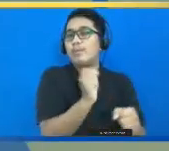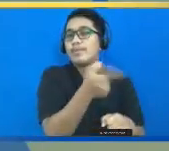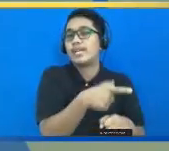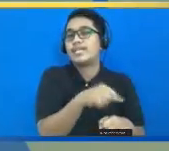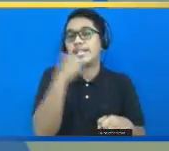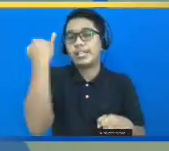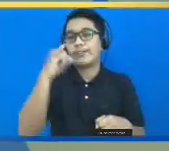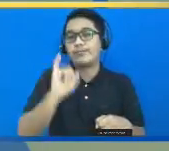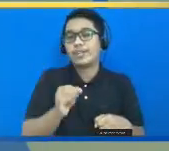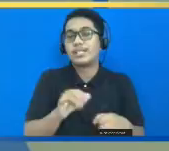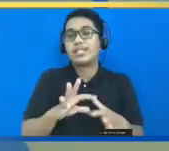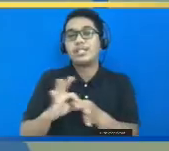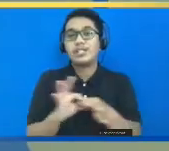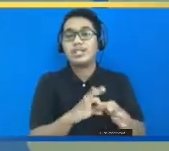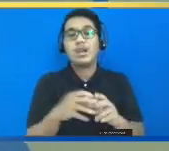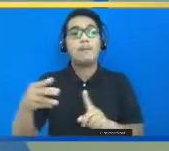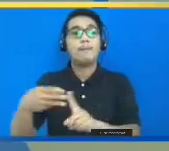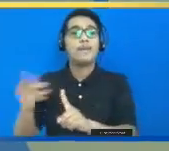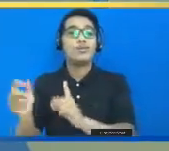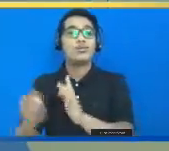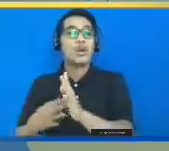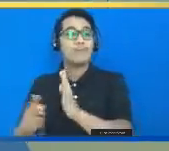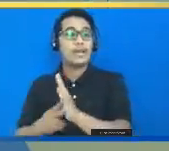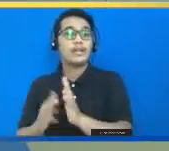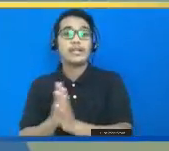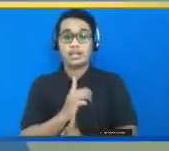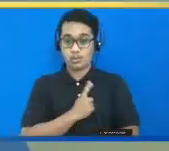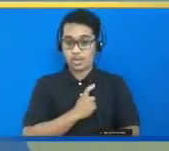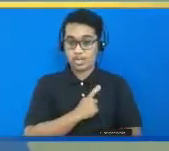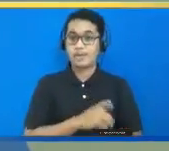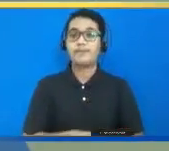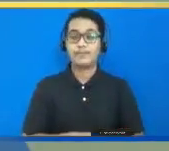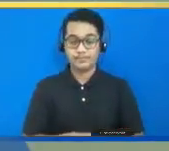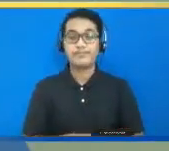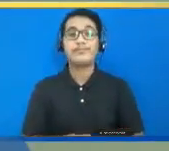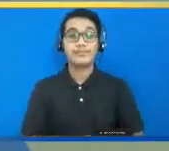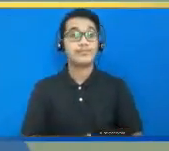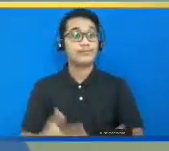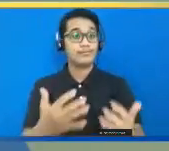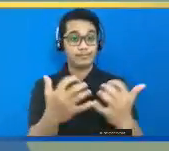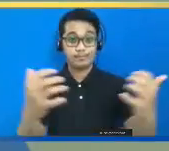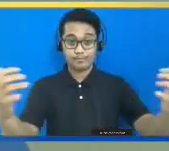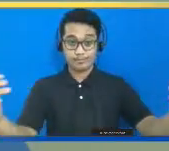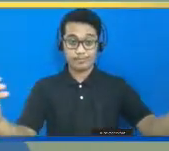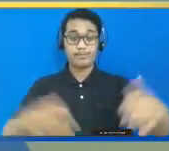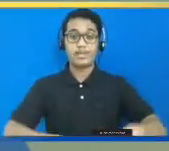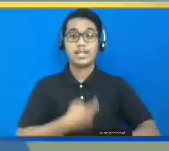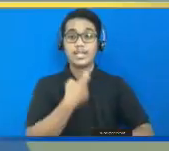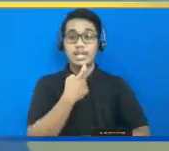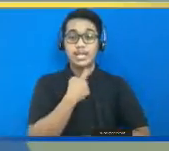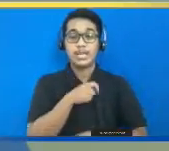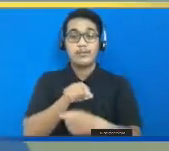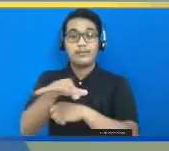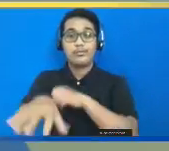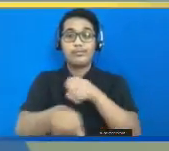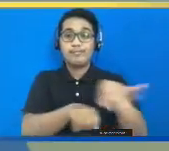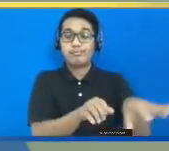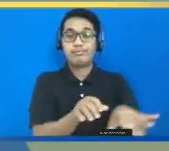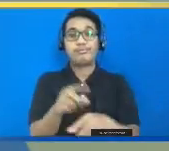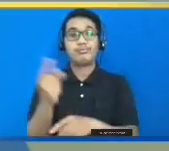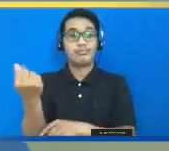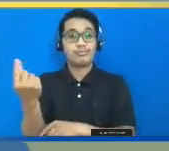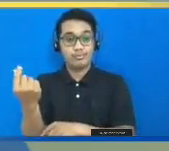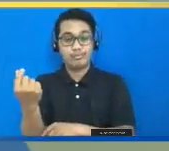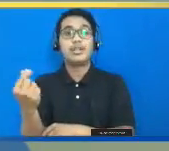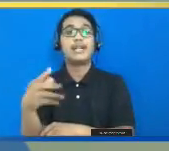Sinergi dengan BUMN dan juga swasta Bapak Ibu sekalian terkait dengan transfer ke daerah dan dana desa